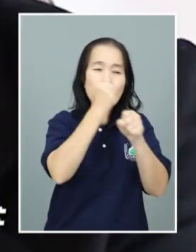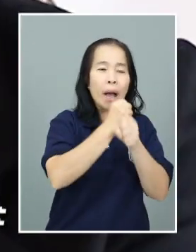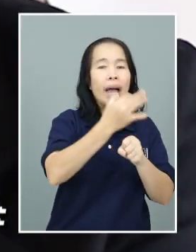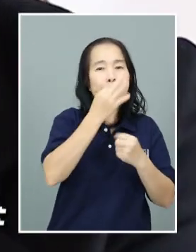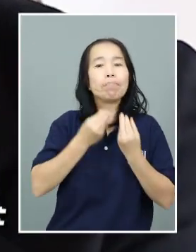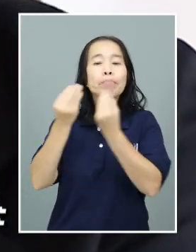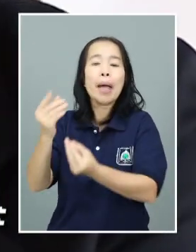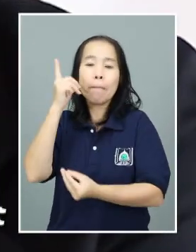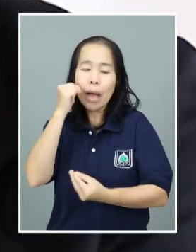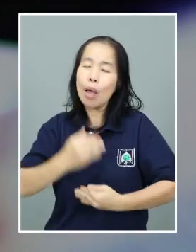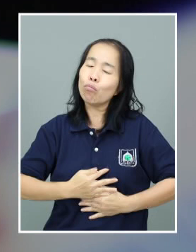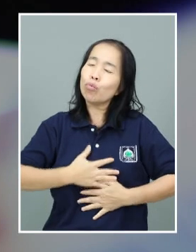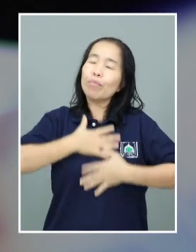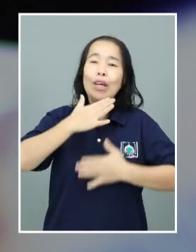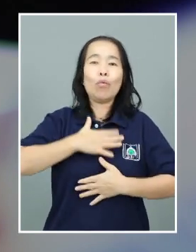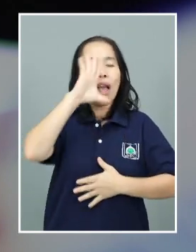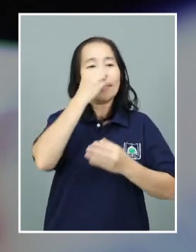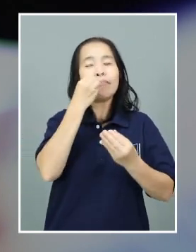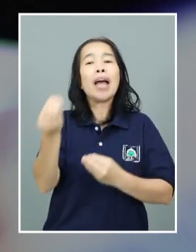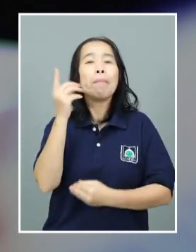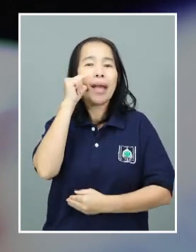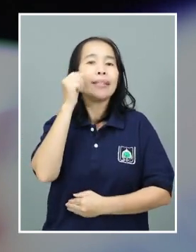แล้วก็ภูมิใจในตัวเองด้วยค่ะ